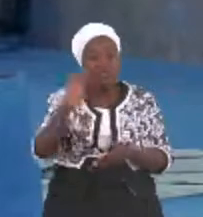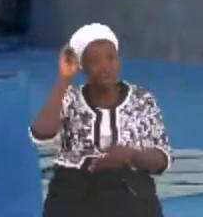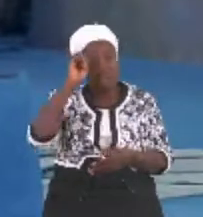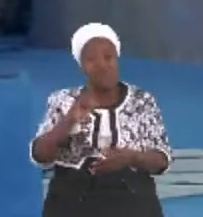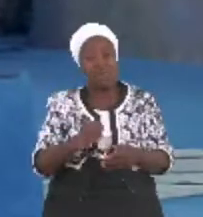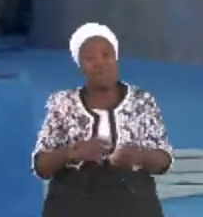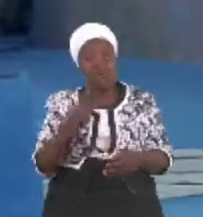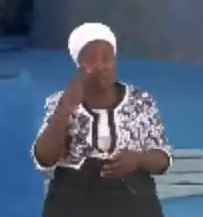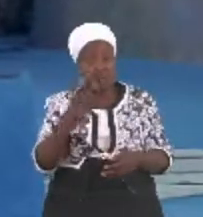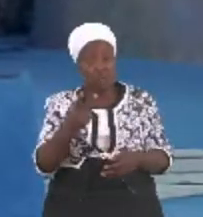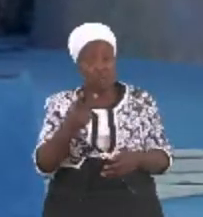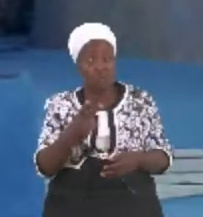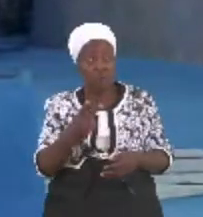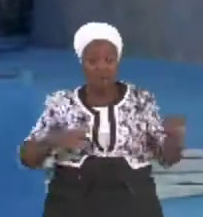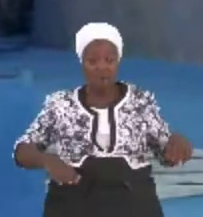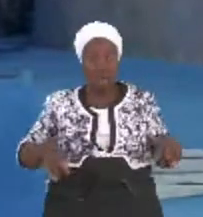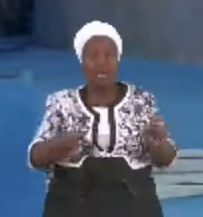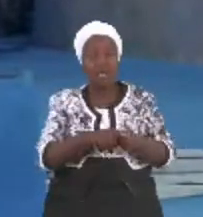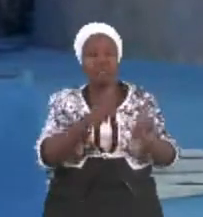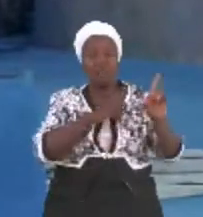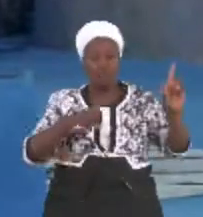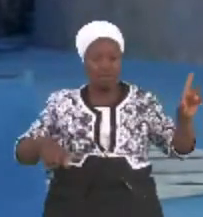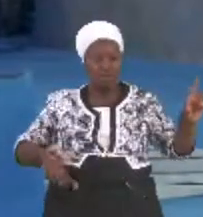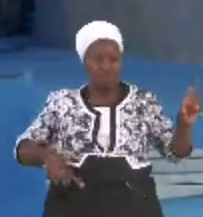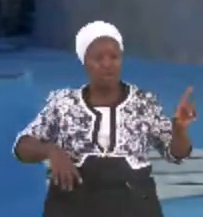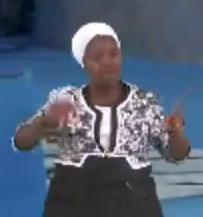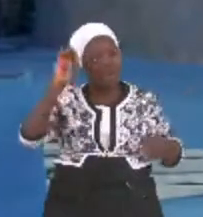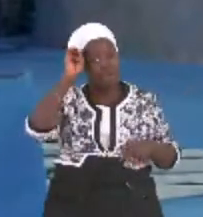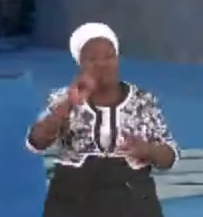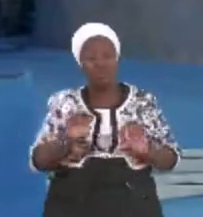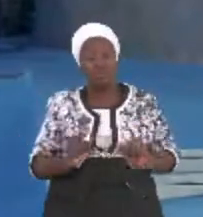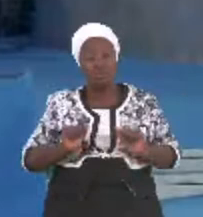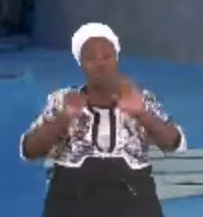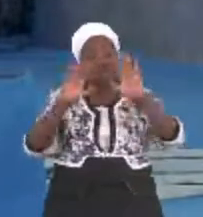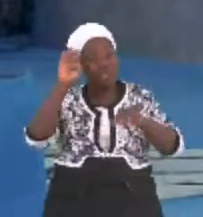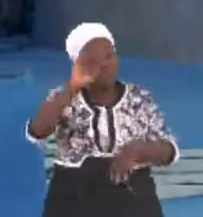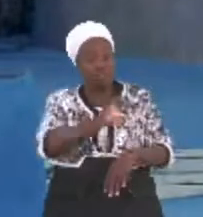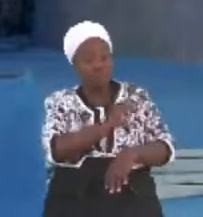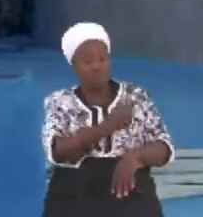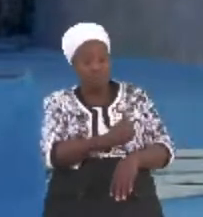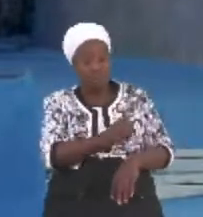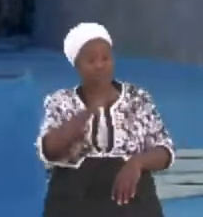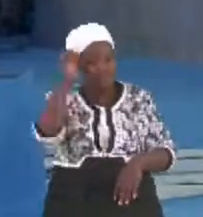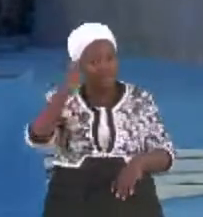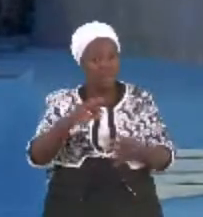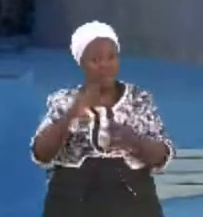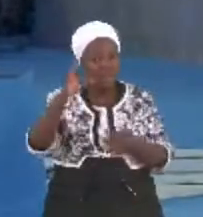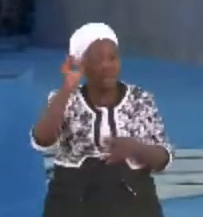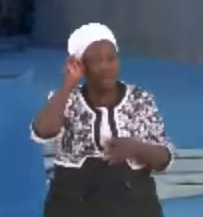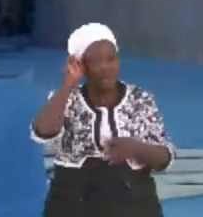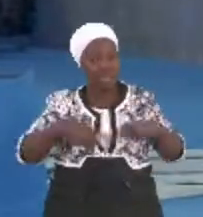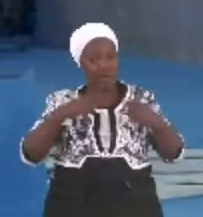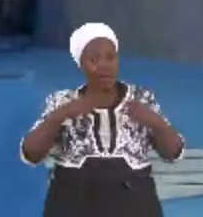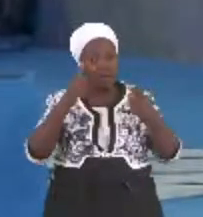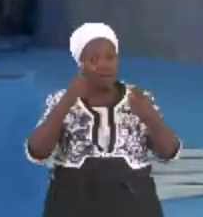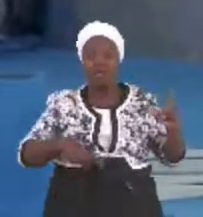il a accepté Christ comme Seigneur. Il s'est soumis, il a soumis son esprit, son âme, sa vie au Seigneur. Il a dit,